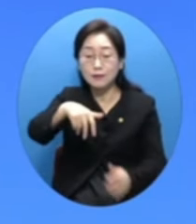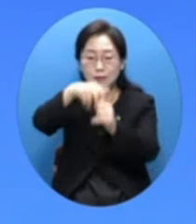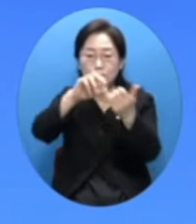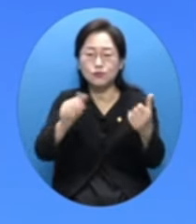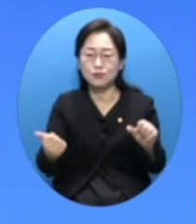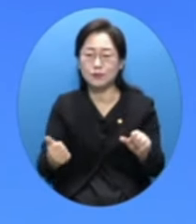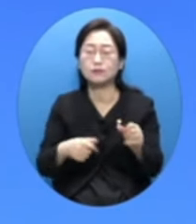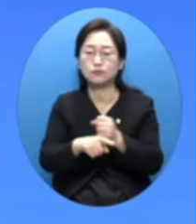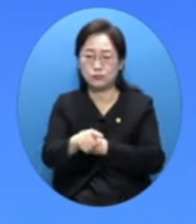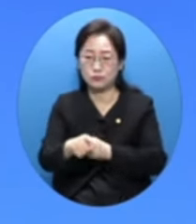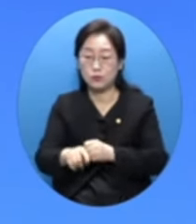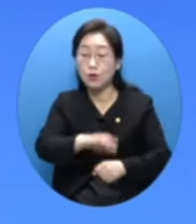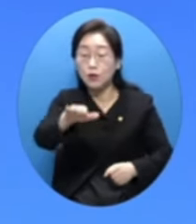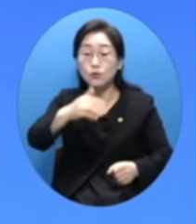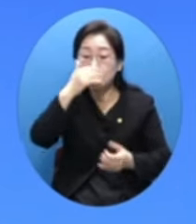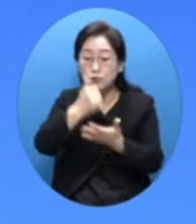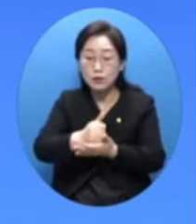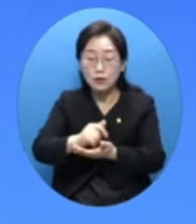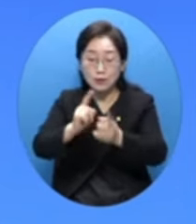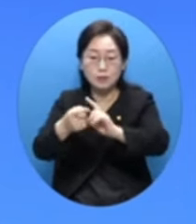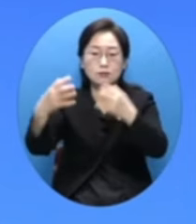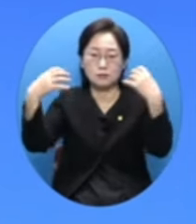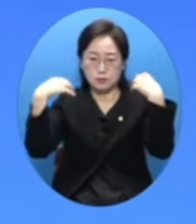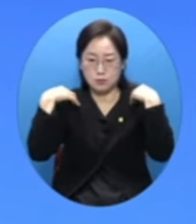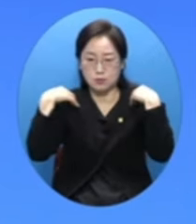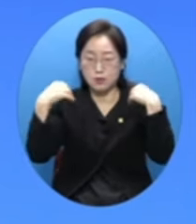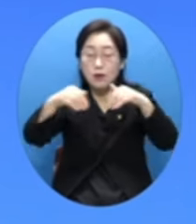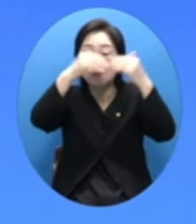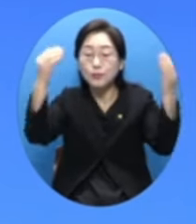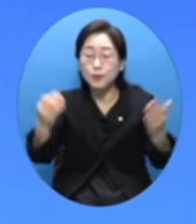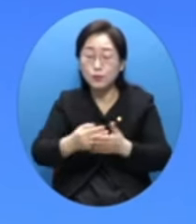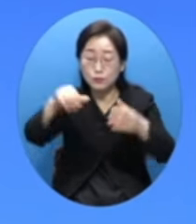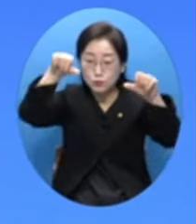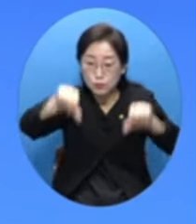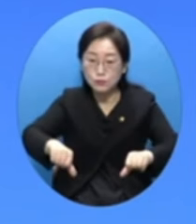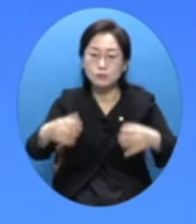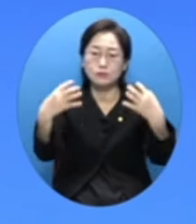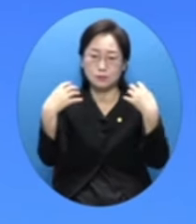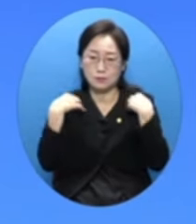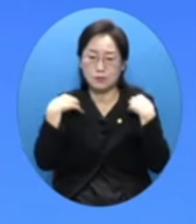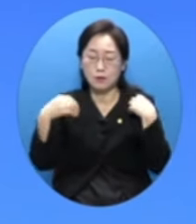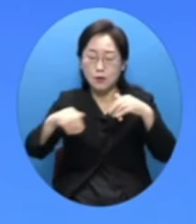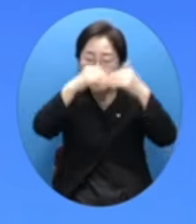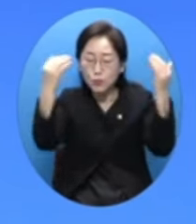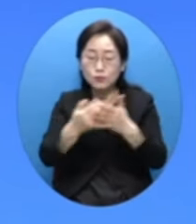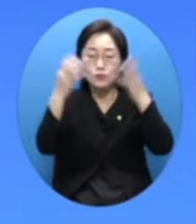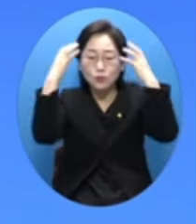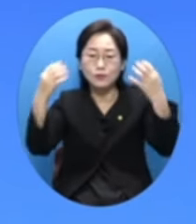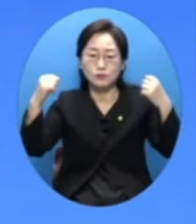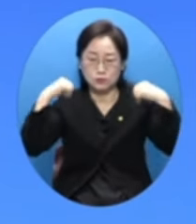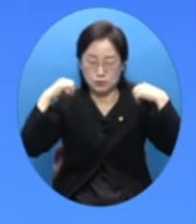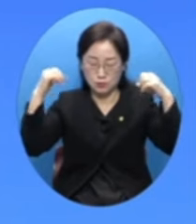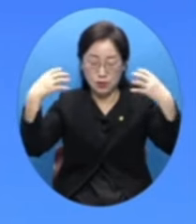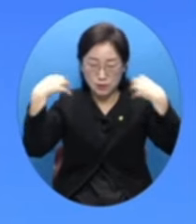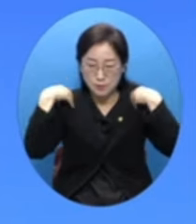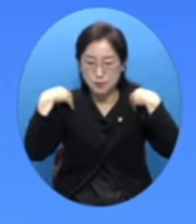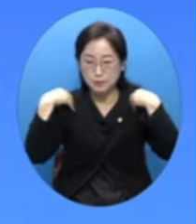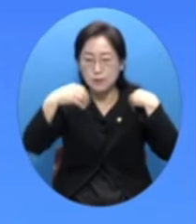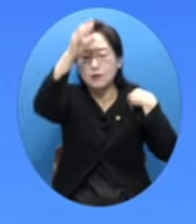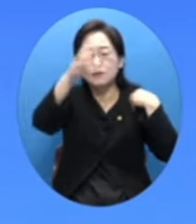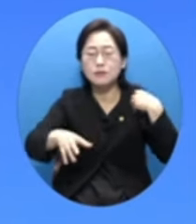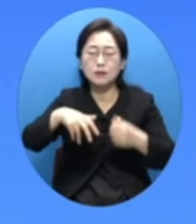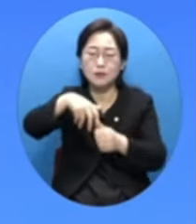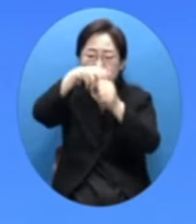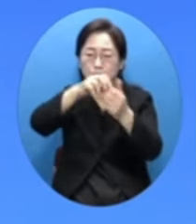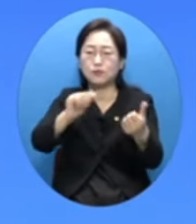것입니다 우리 죄를 짊어지시고 우리의 모든 저주를 짊어지시고 우리의 모든 고난을 짊어지시고 주님이 십자가에서 이렇게 돌아가신